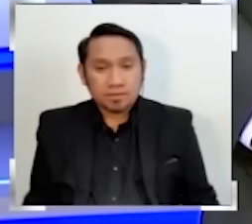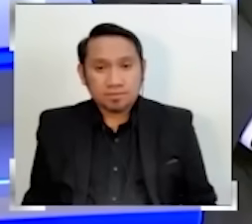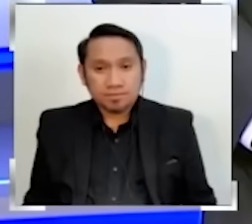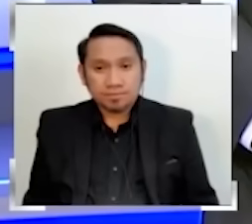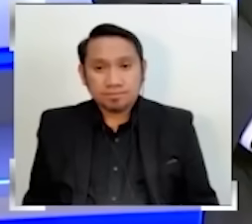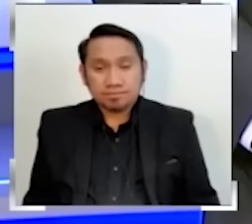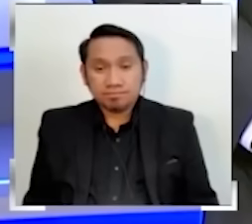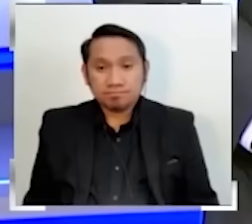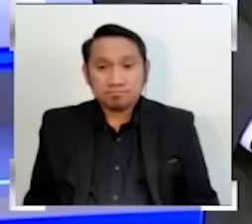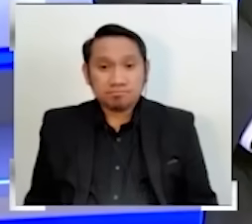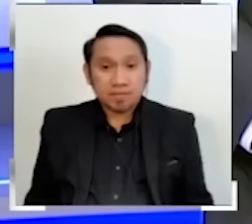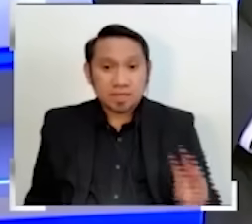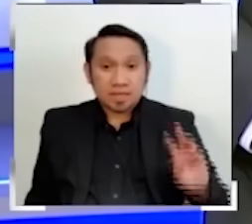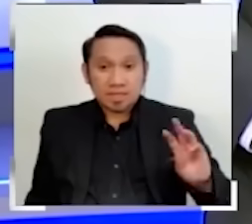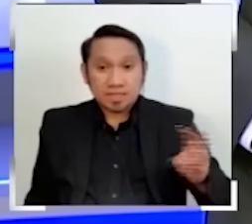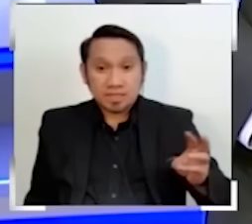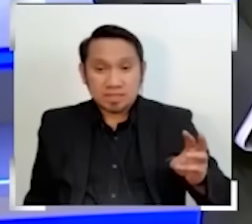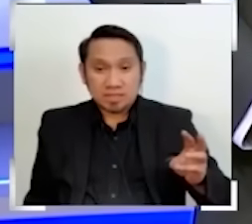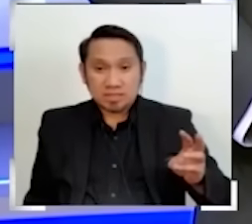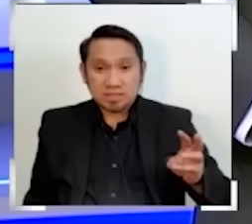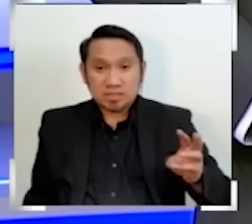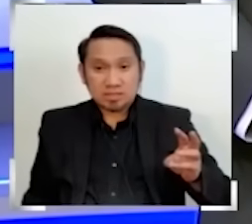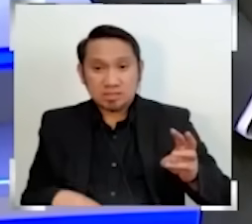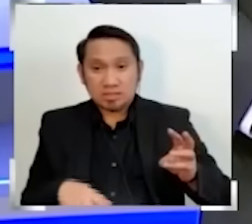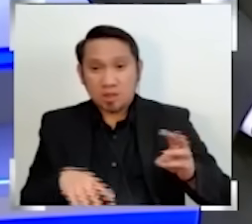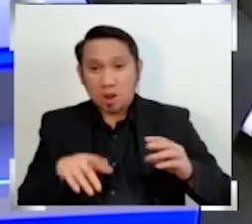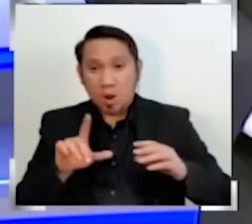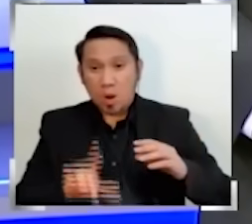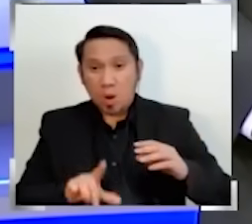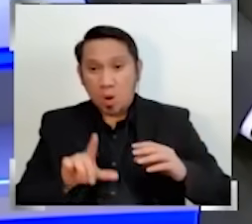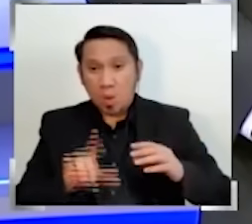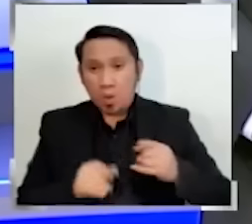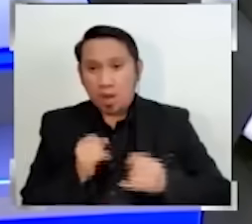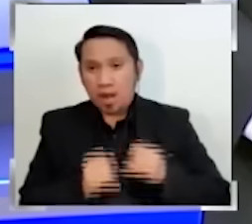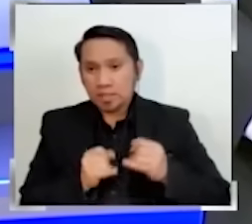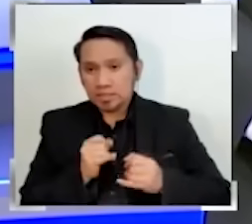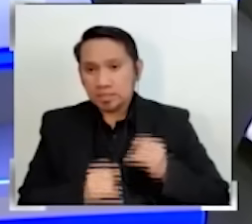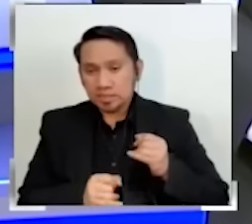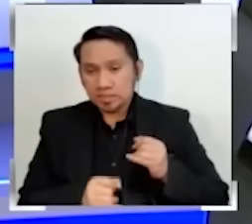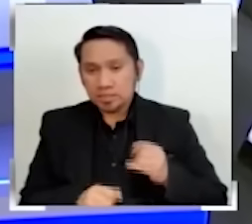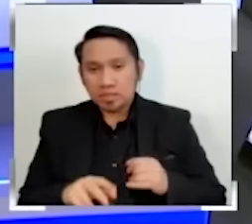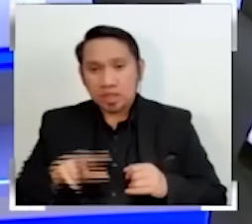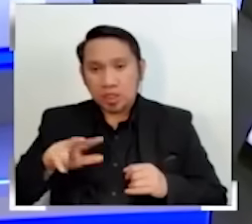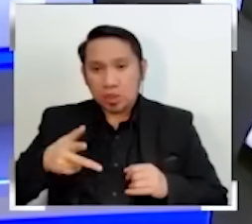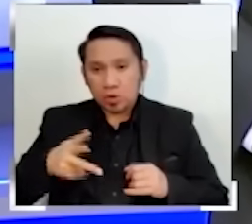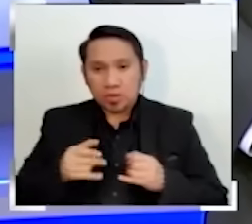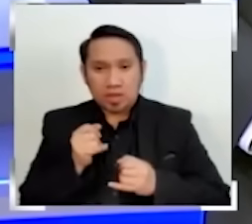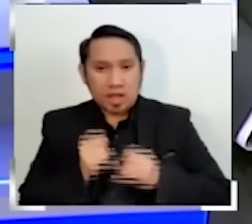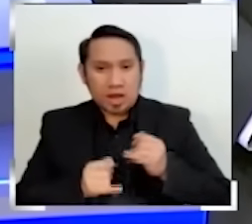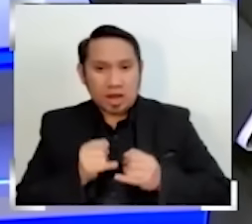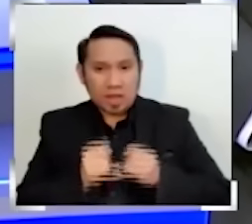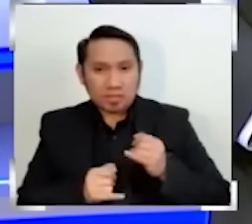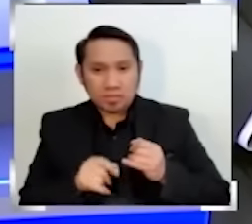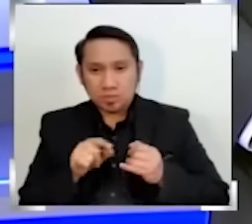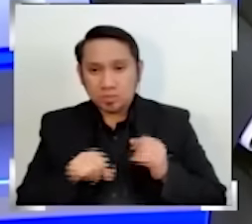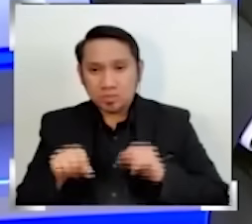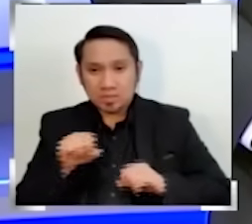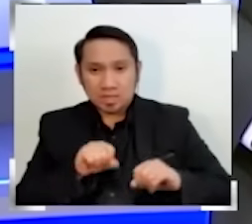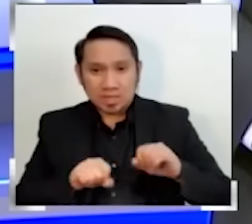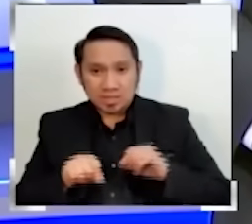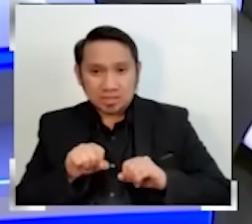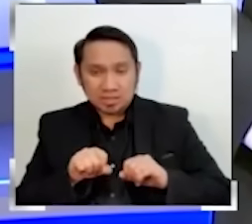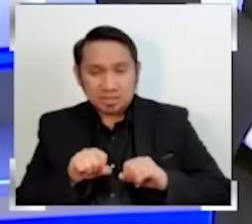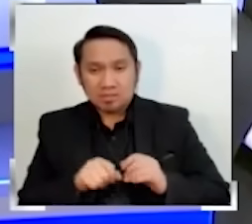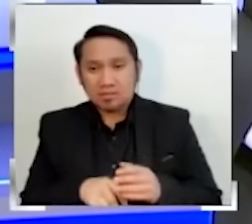Pang-anim sa pinakamababa pagdating sa math at reading, habang pangatlo naman sa kulelat pagdating sa science. Yan ang ranking